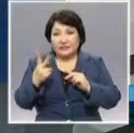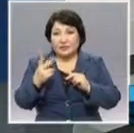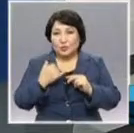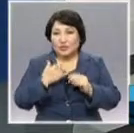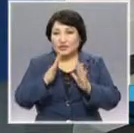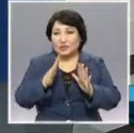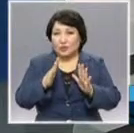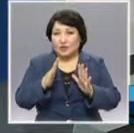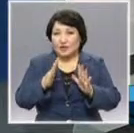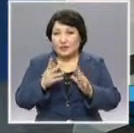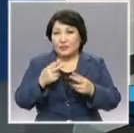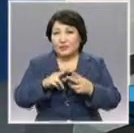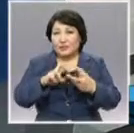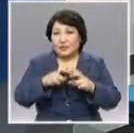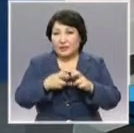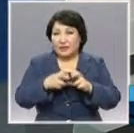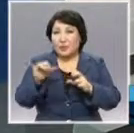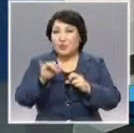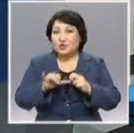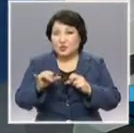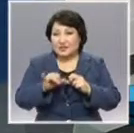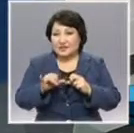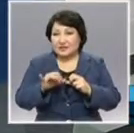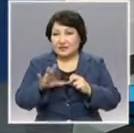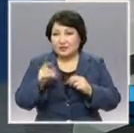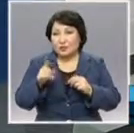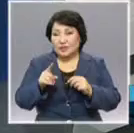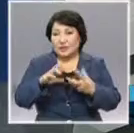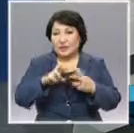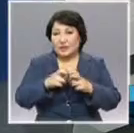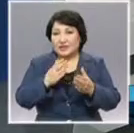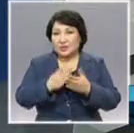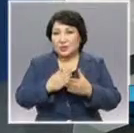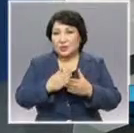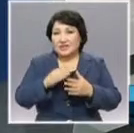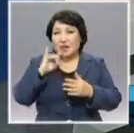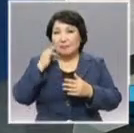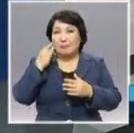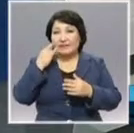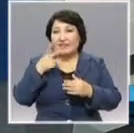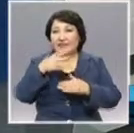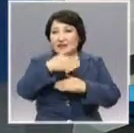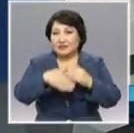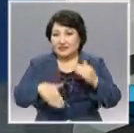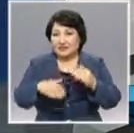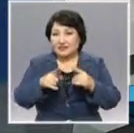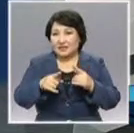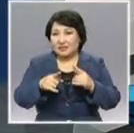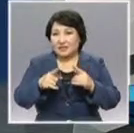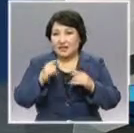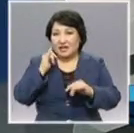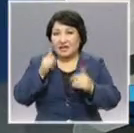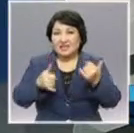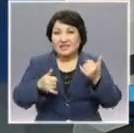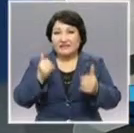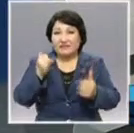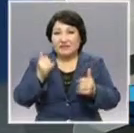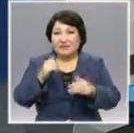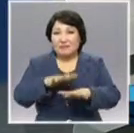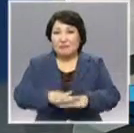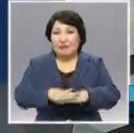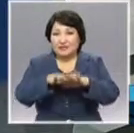по Уссурийской эта проблема, это проблема у нас и по улице Павлодарской, где вот нефтебаза наша. Там тоже, когда